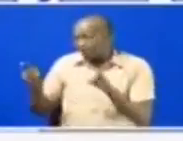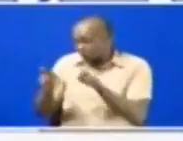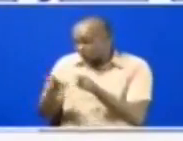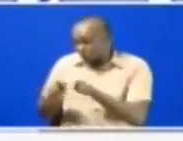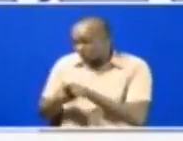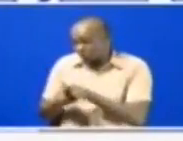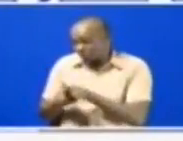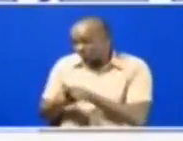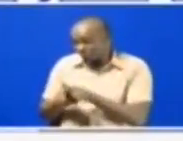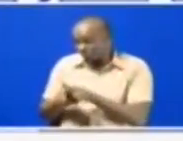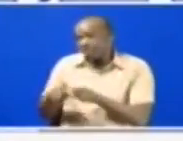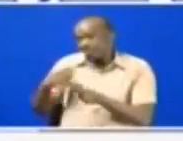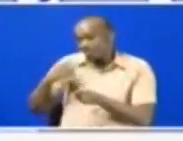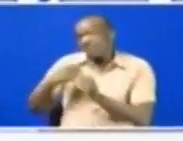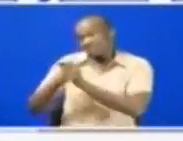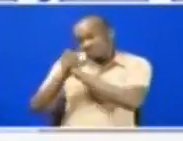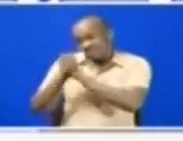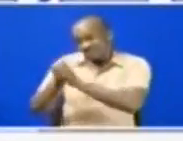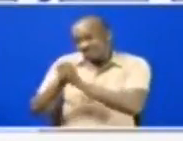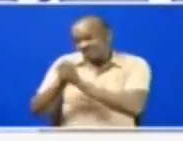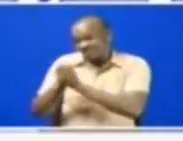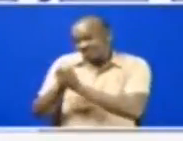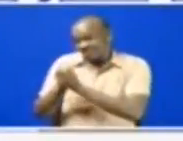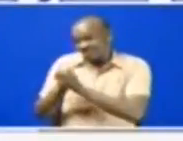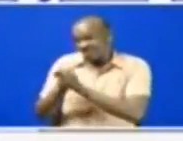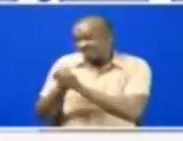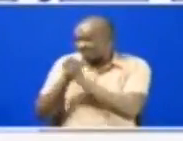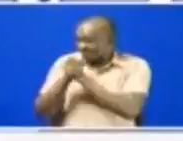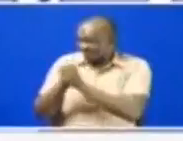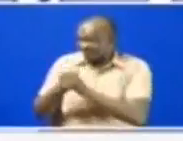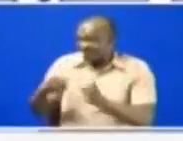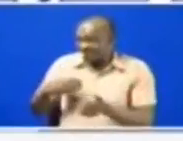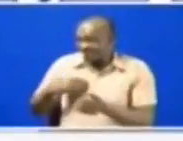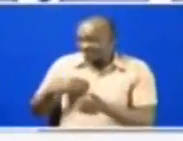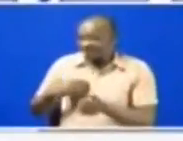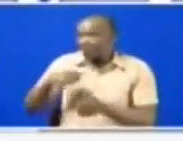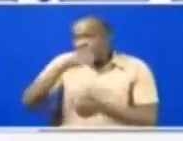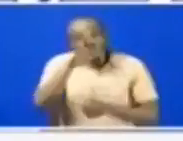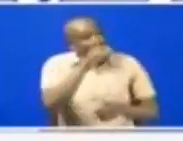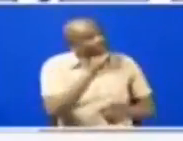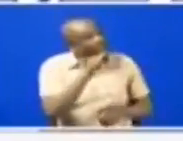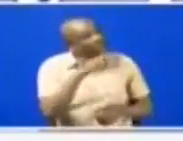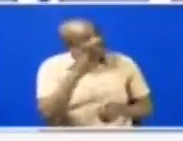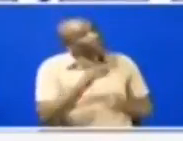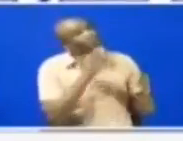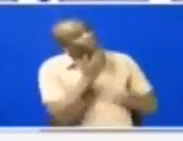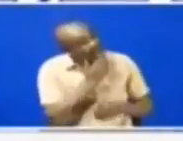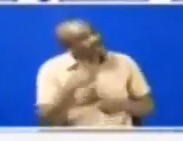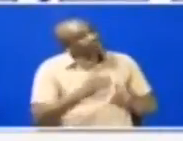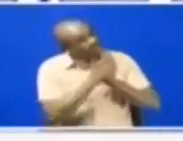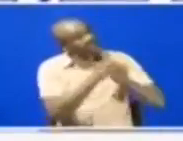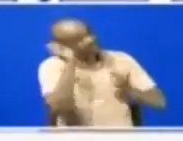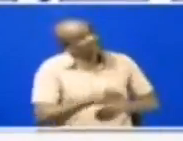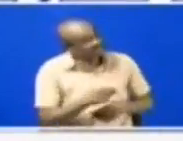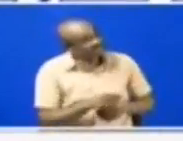least nipatia ni salamu kwa unajua mimi ni Mluya. Unatoka Ingo. Mimi mtu wa Ingo. Basi tu wa